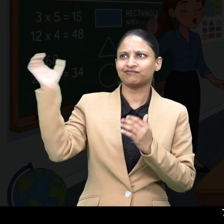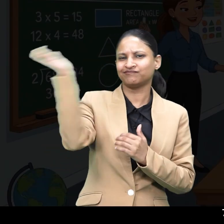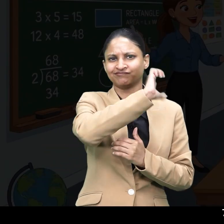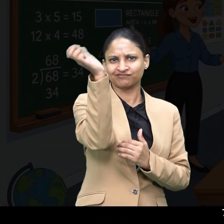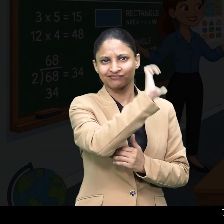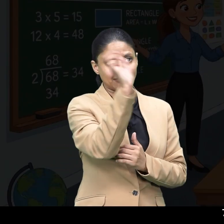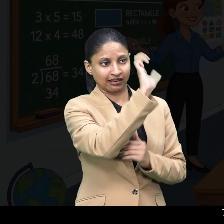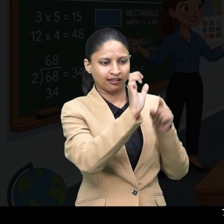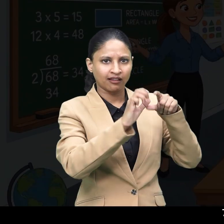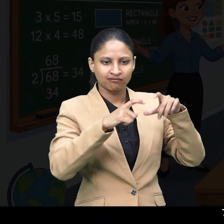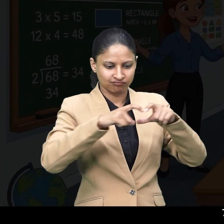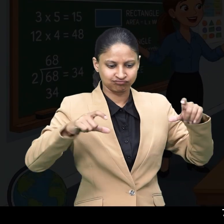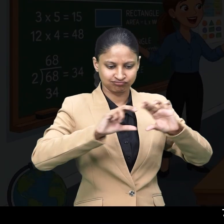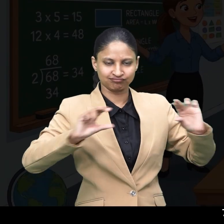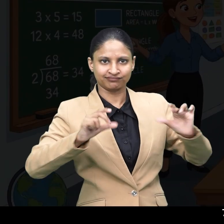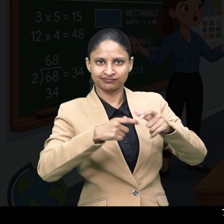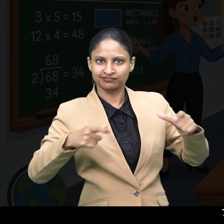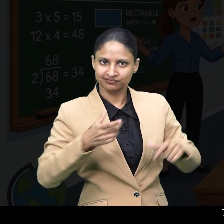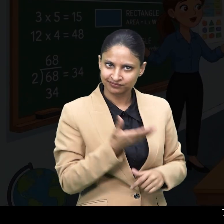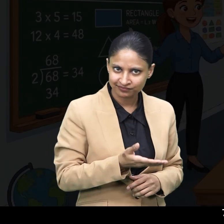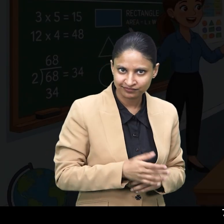डस्टर एक घनाभ है।